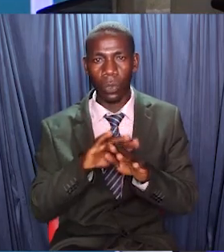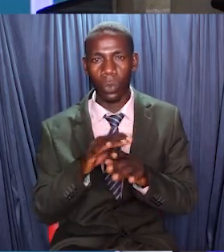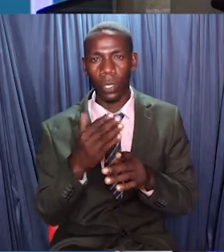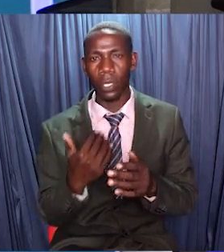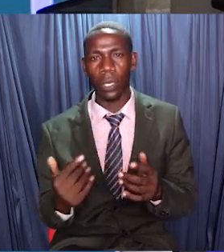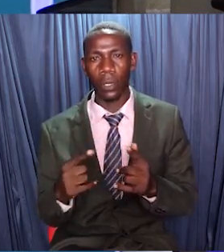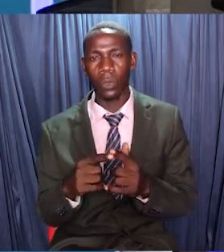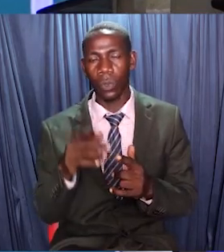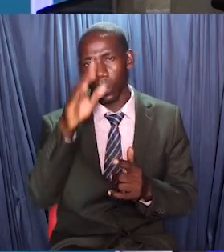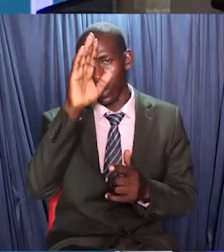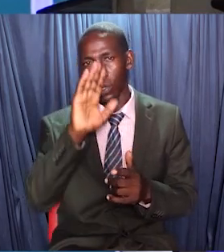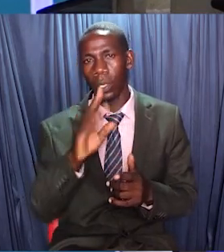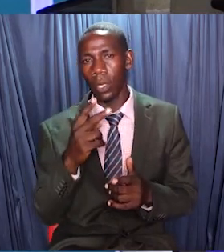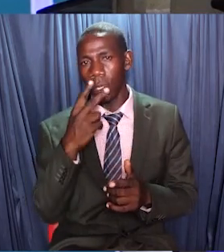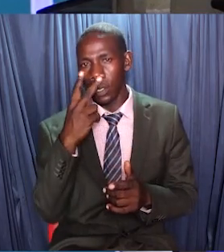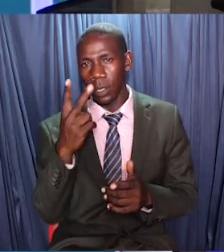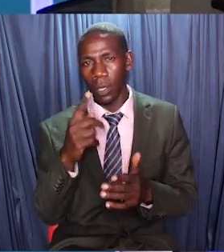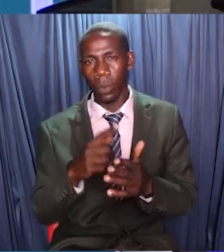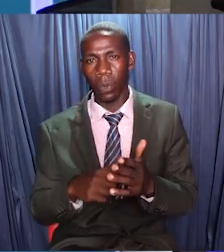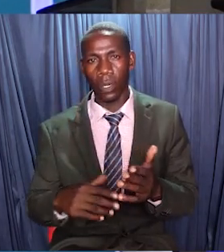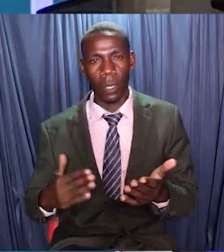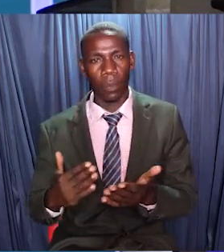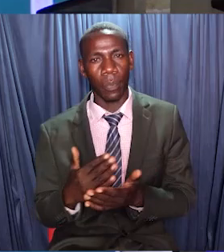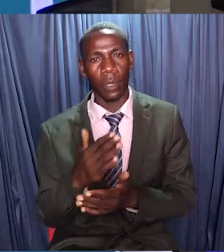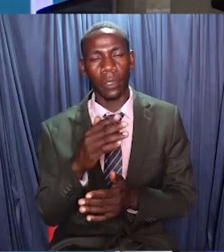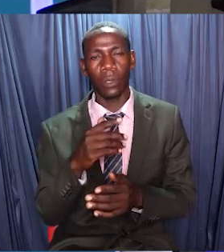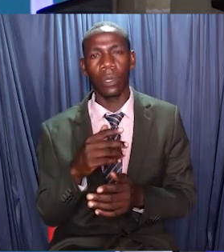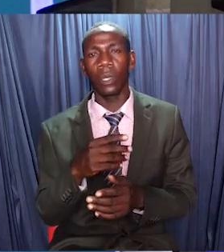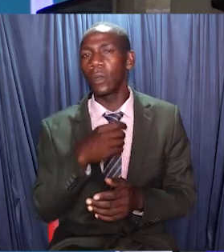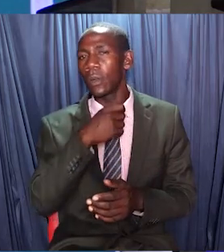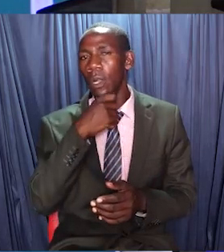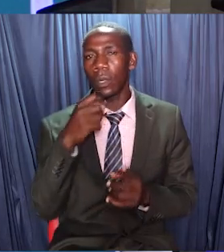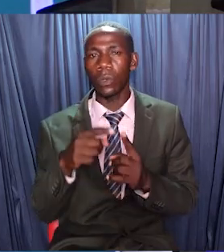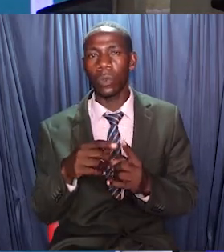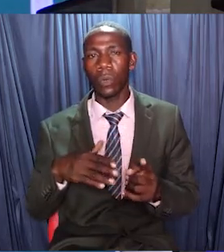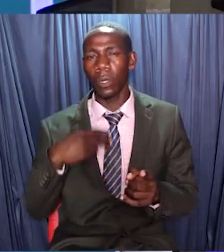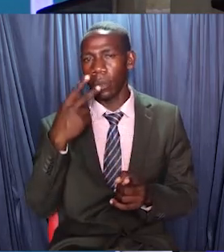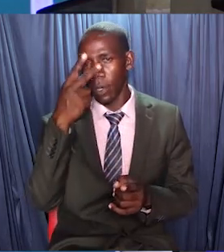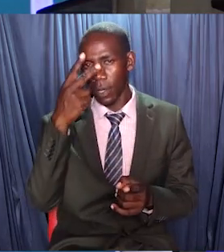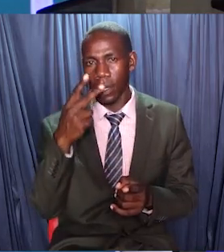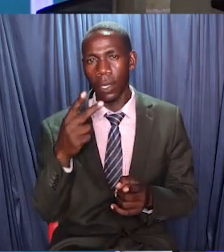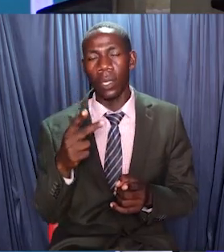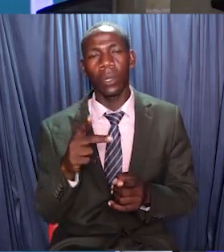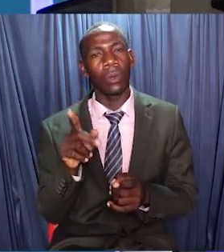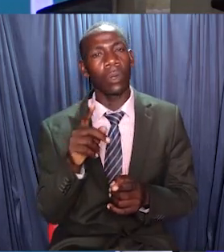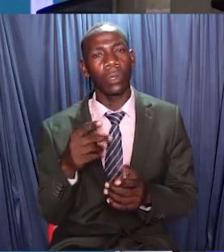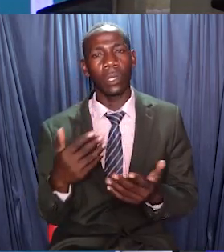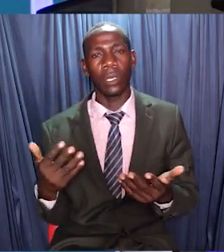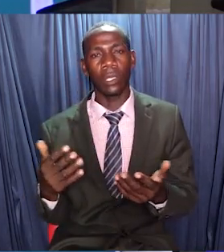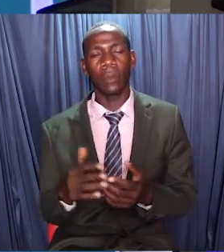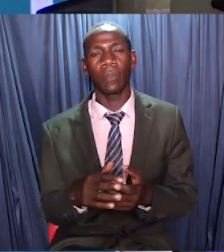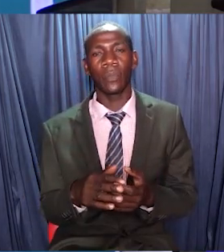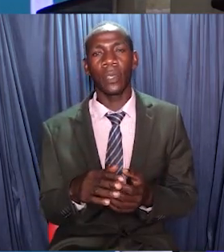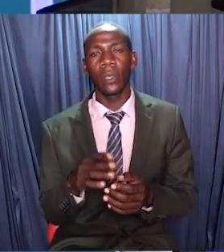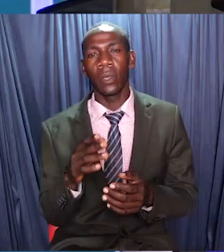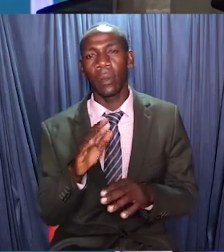is not a legitimate child to the government. Look at the conditions I encountered. Lying to my parents. Bastard dude. Mwana